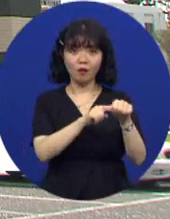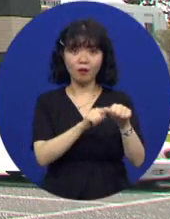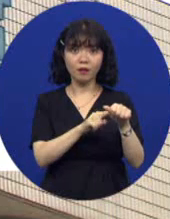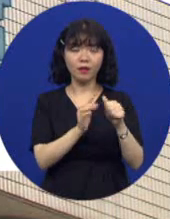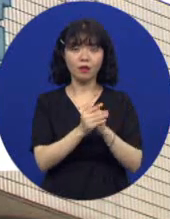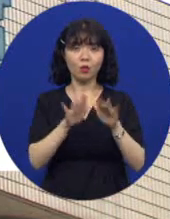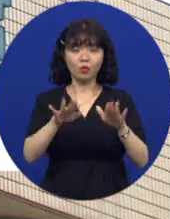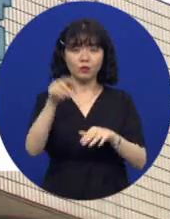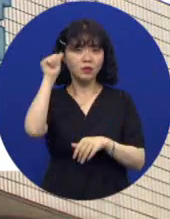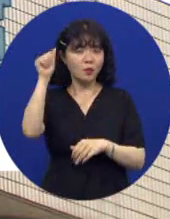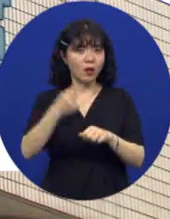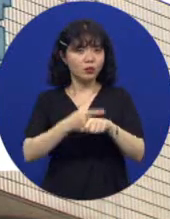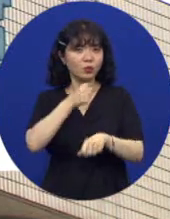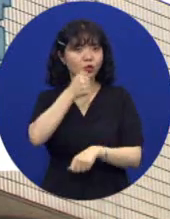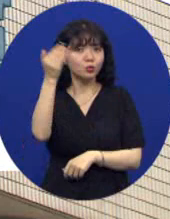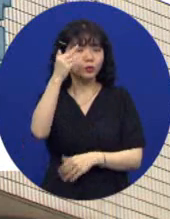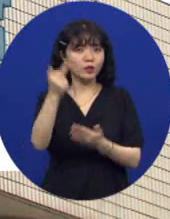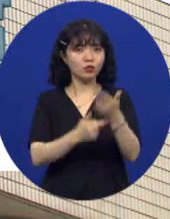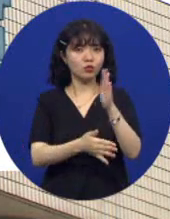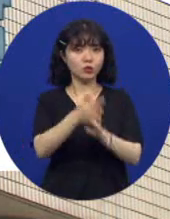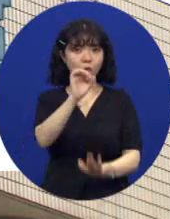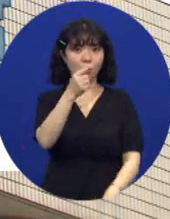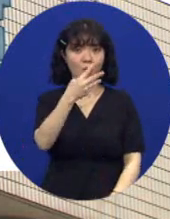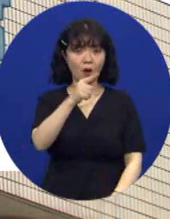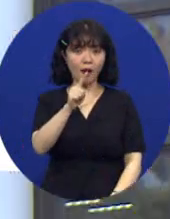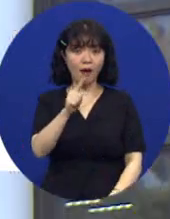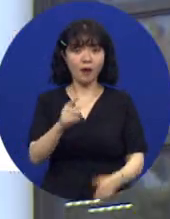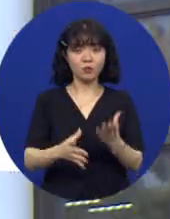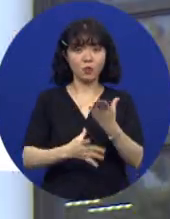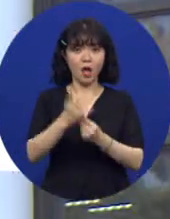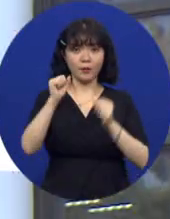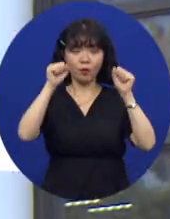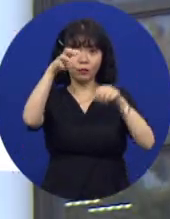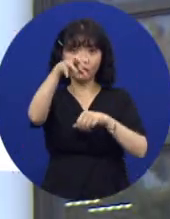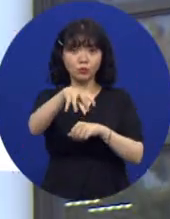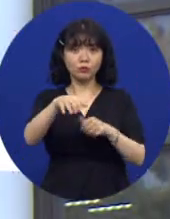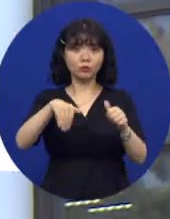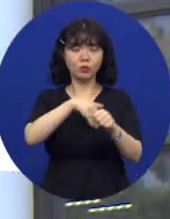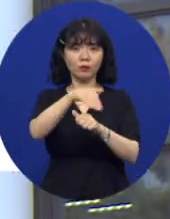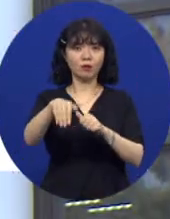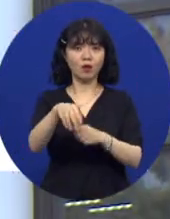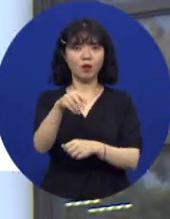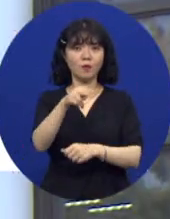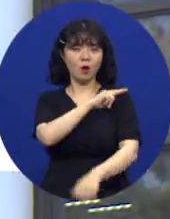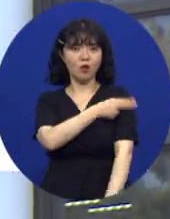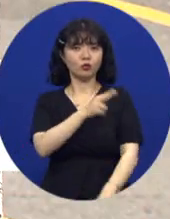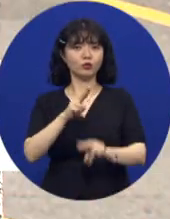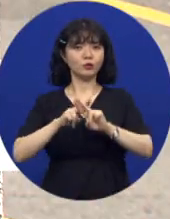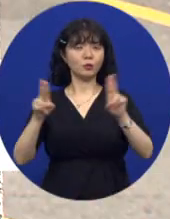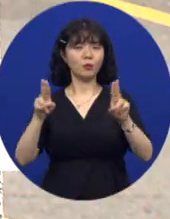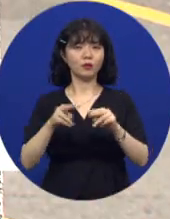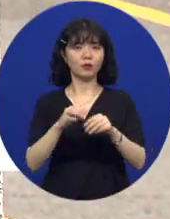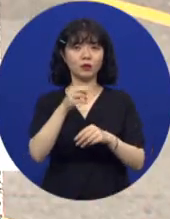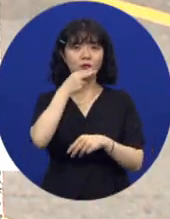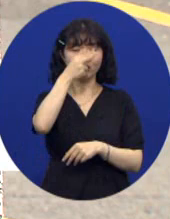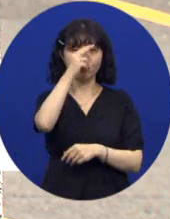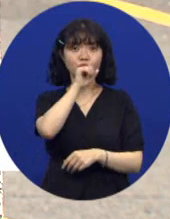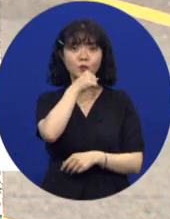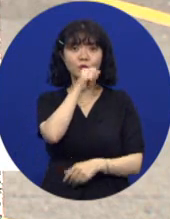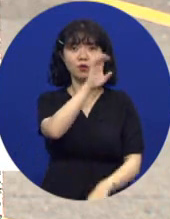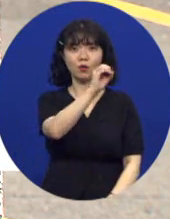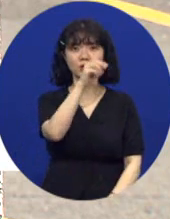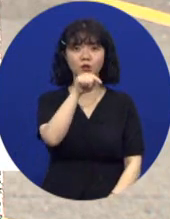오는 새벽 1시 50분쯤 제주시 오라동 제 종합경기장 인근 도로에서 면허취소 기준인 혈중 알콜농도